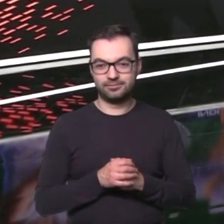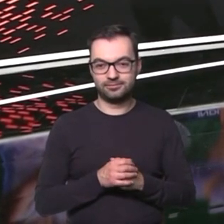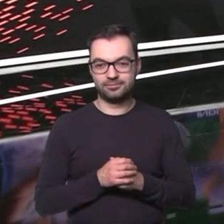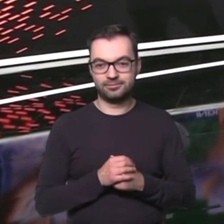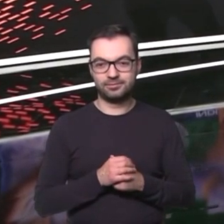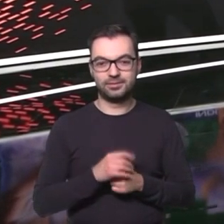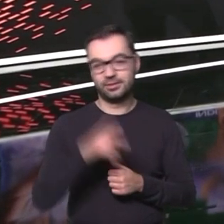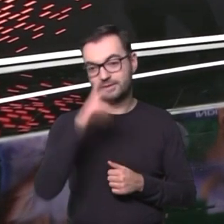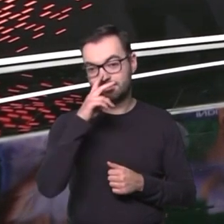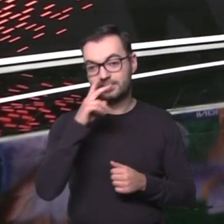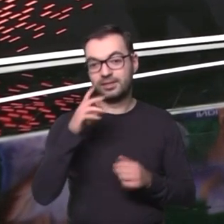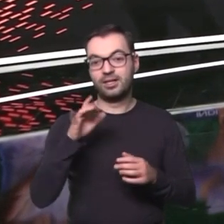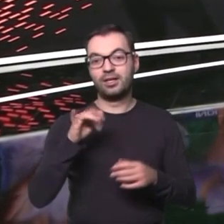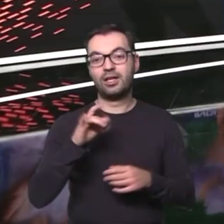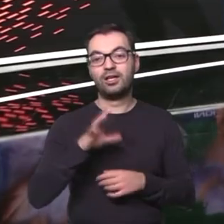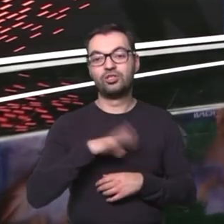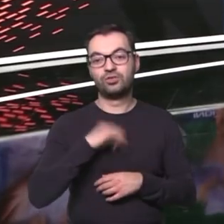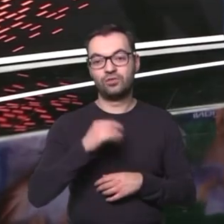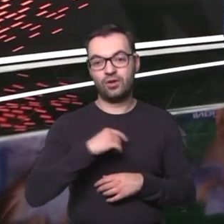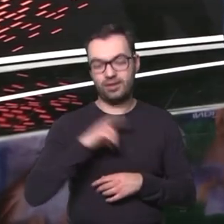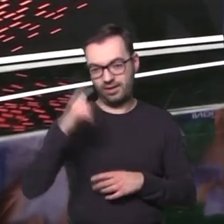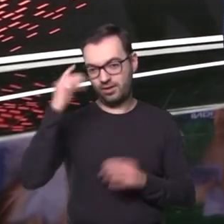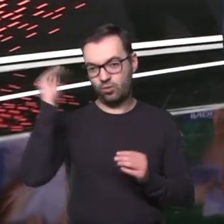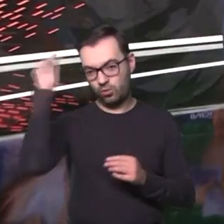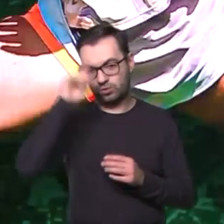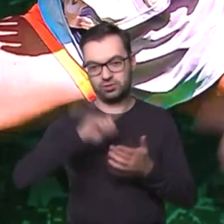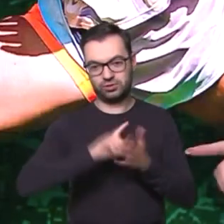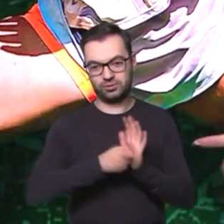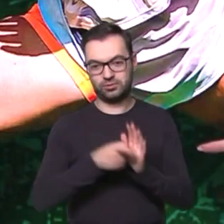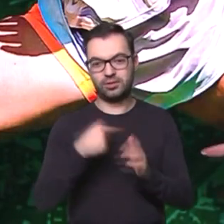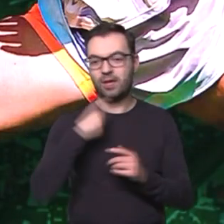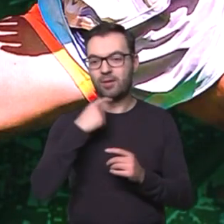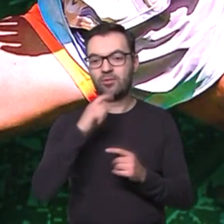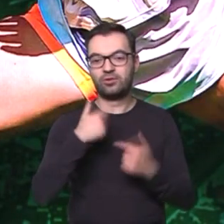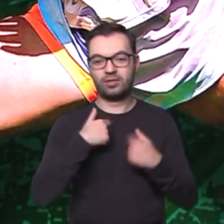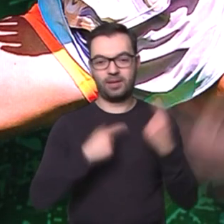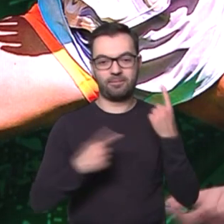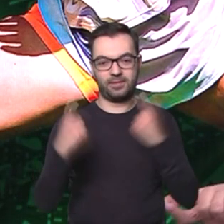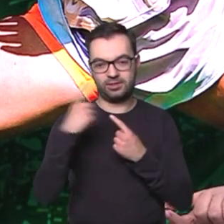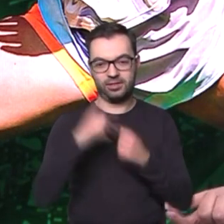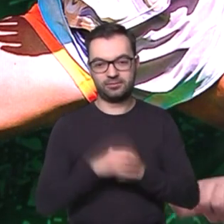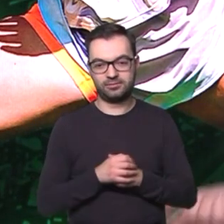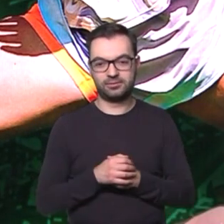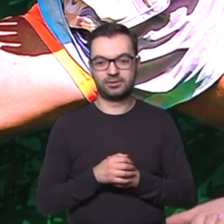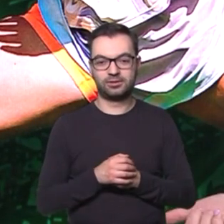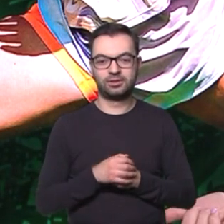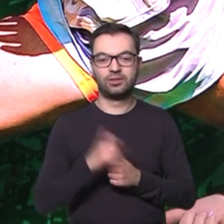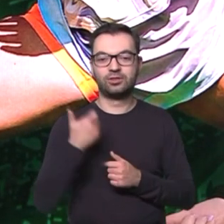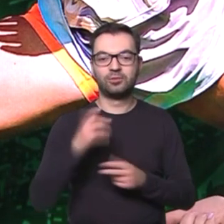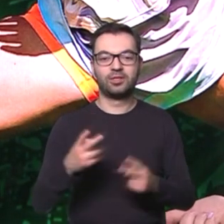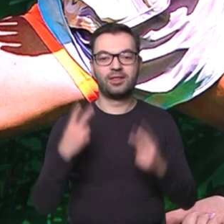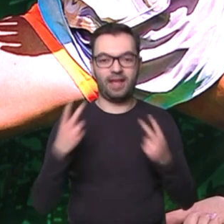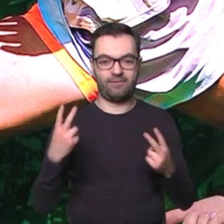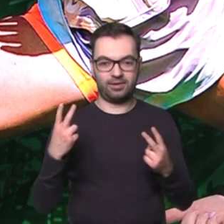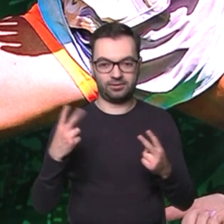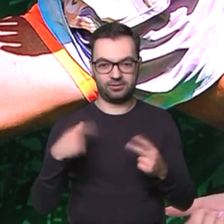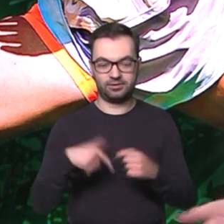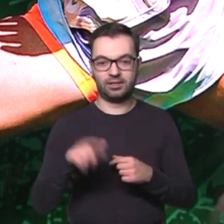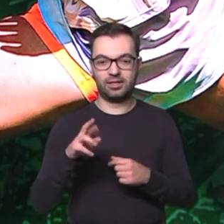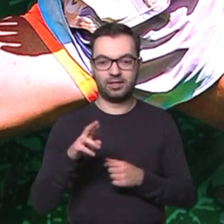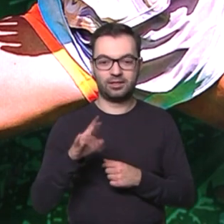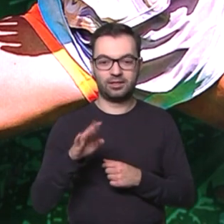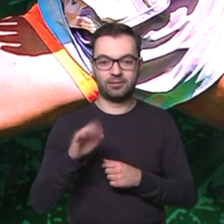Ale patrząc na to, jak Iga Świątek wyciąga wnioski, ja zaraz powiem, co ja sądzę o tym meczu i co moim zdaniem będzie najważniejsze w starciu z Jeleną